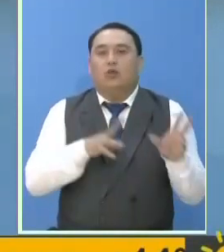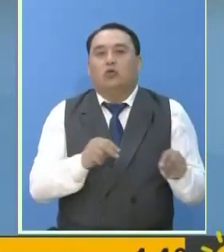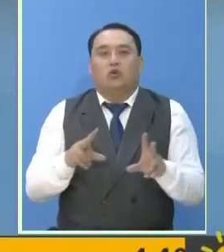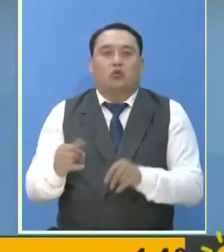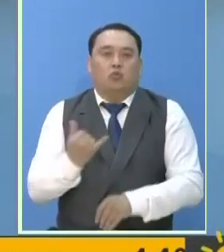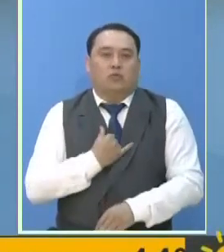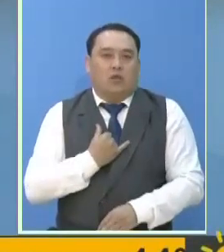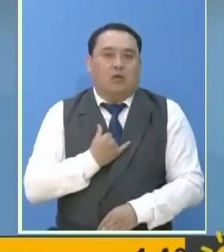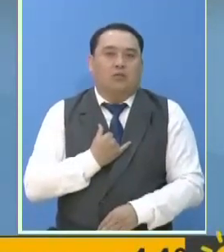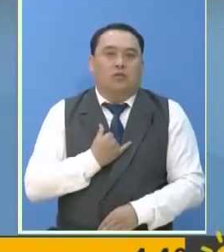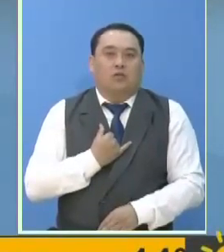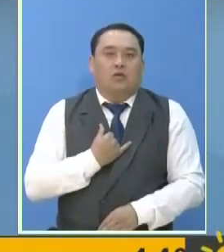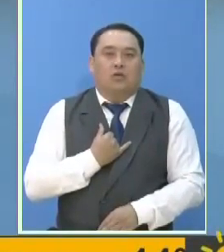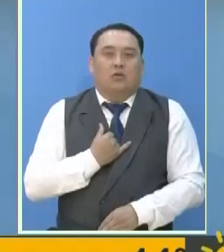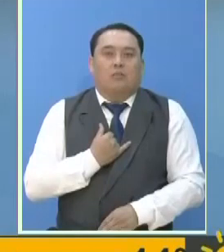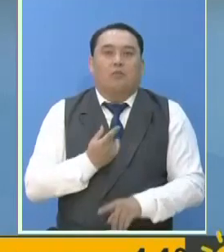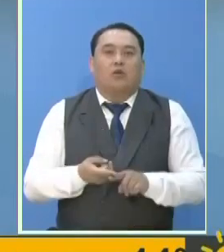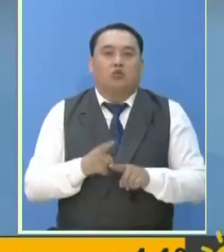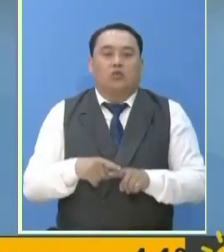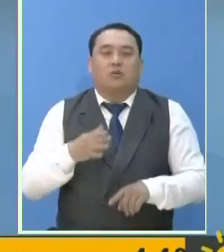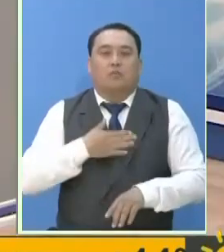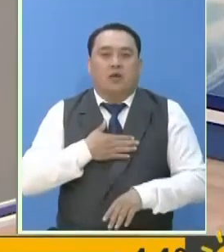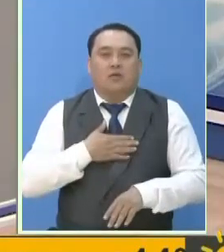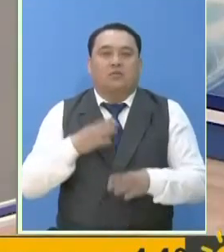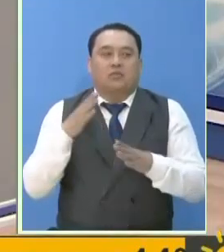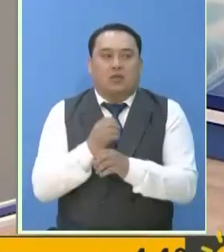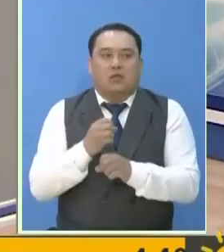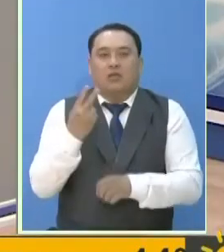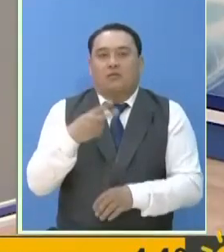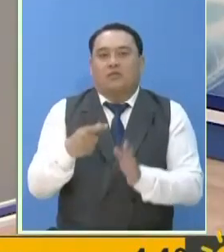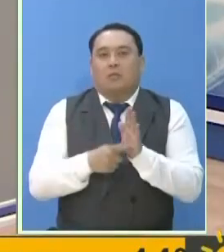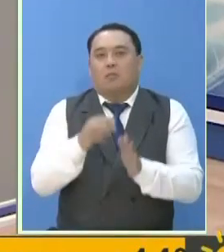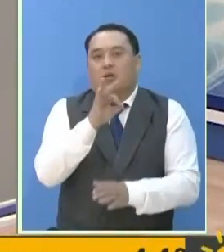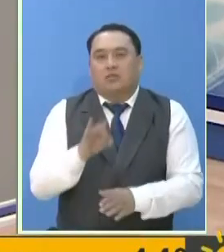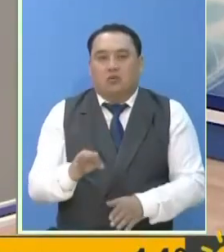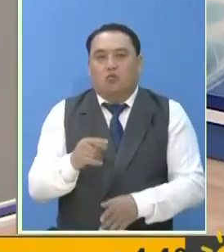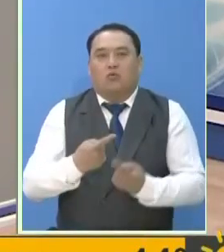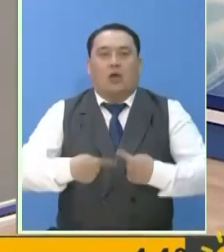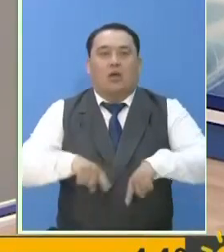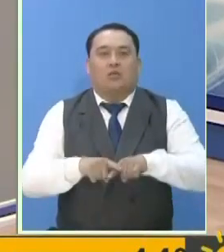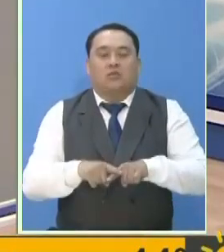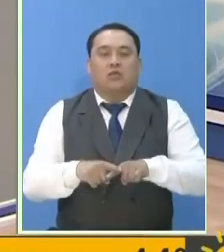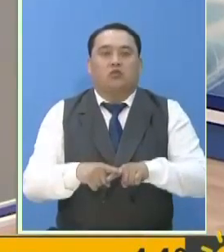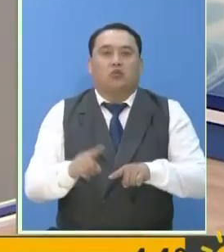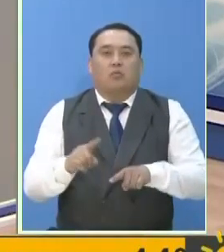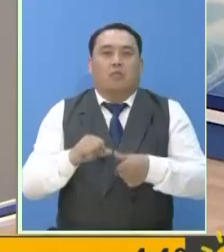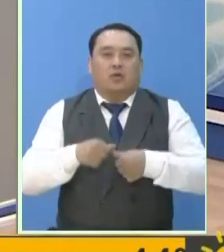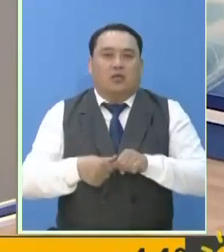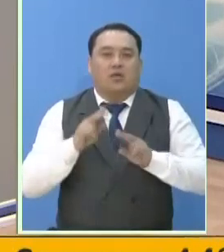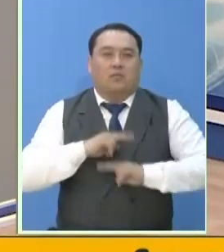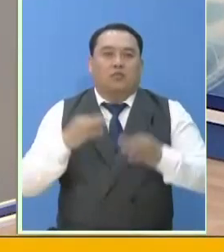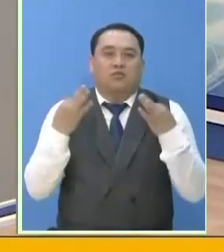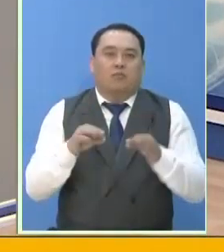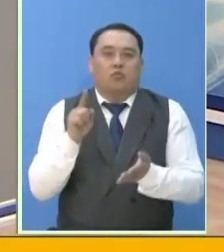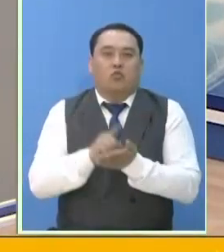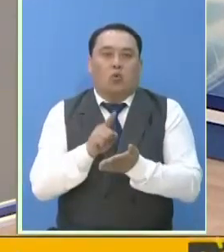нас живые люди не ушли. Получается, мы провели сокращение 27% у себя в департаменте за счет постоянных вакантных